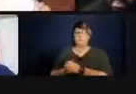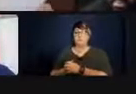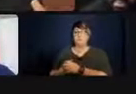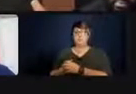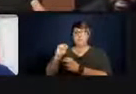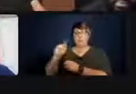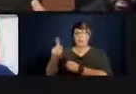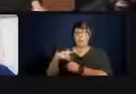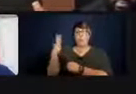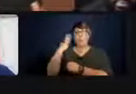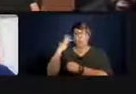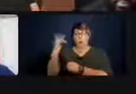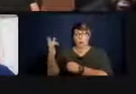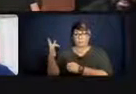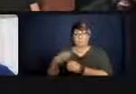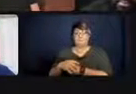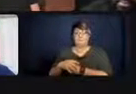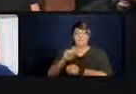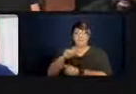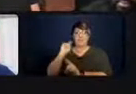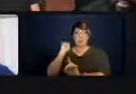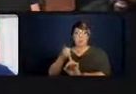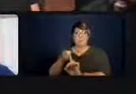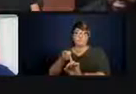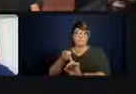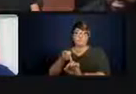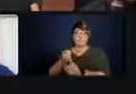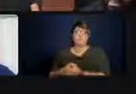this is the mission of the Academies of Louisville.